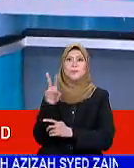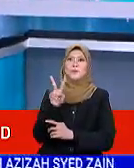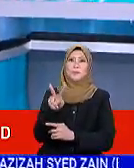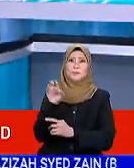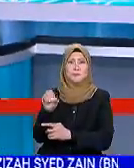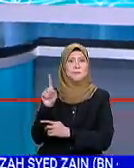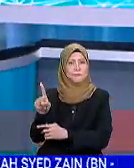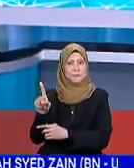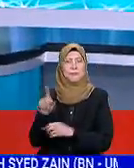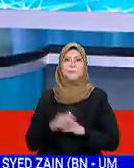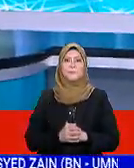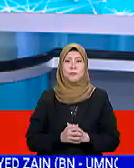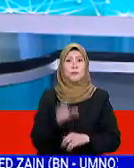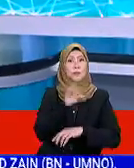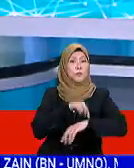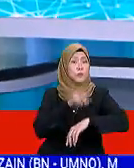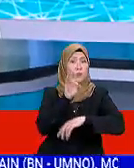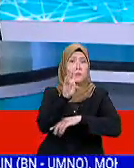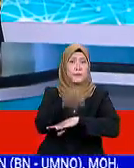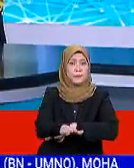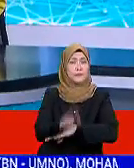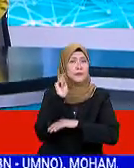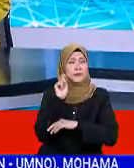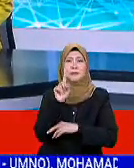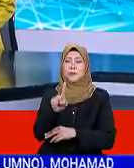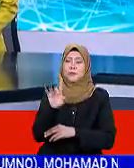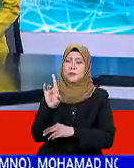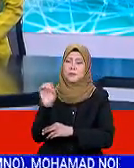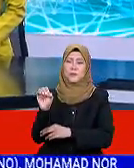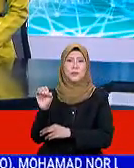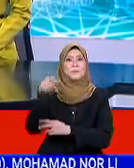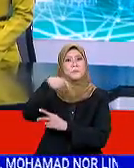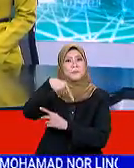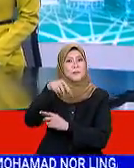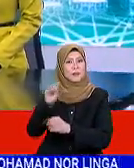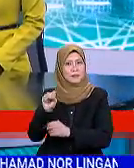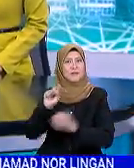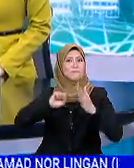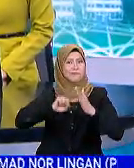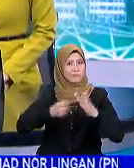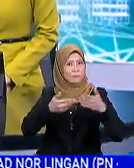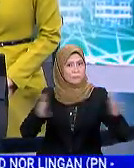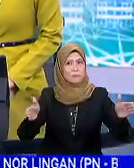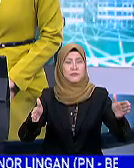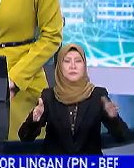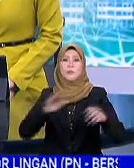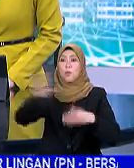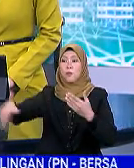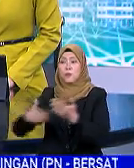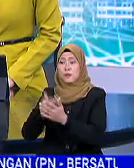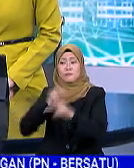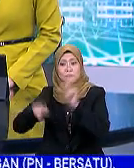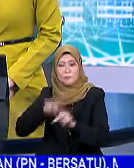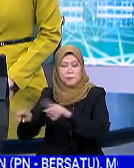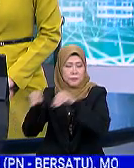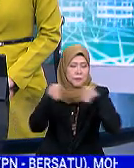14,201. Setakat 7 petang tadi, 180 pusat pemindahan sementara PPS beroperasi bagi menempatkan kesemua